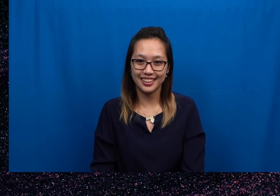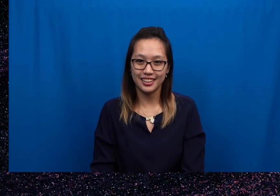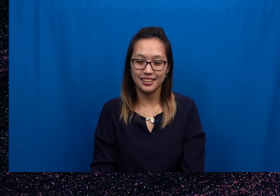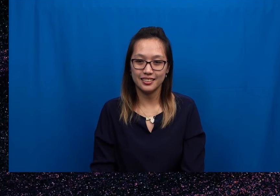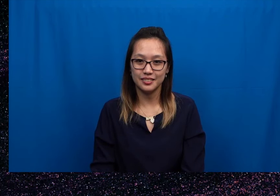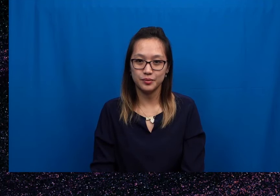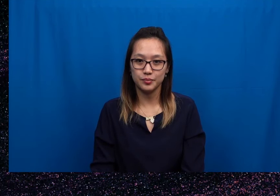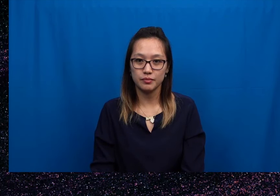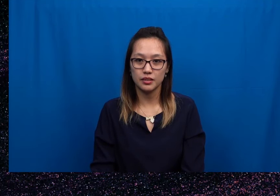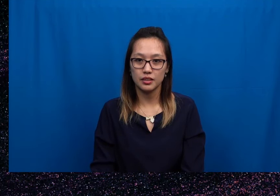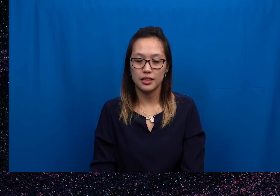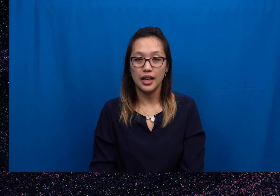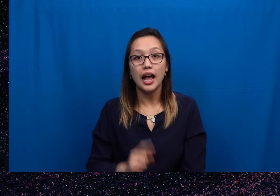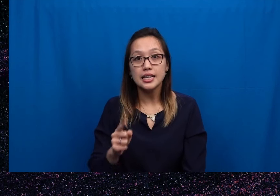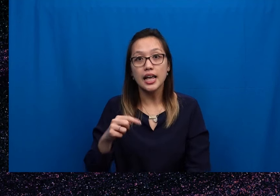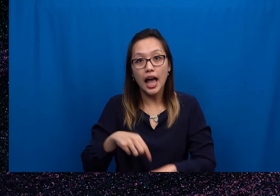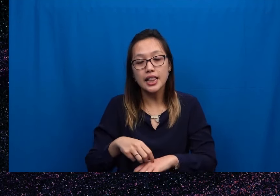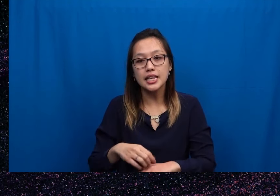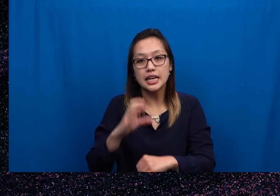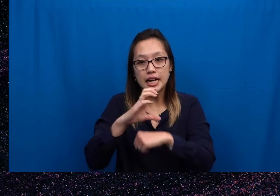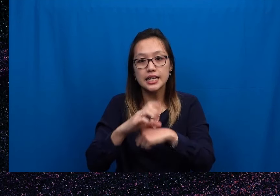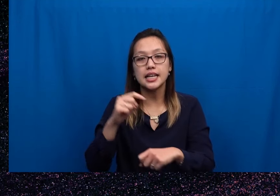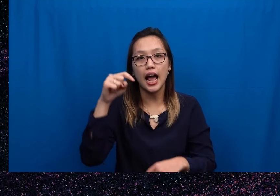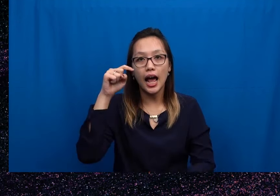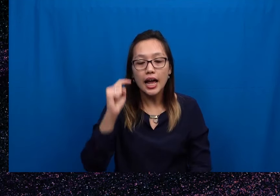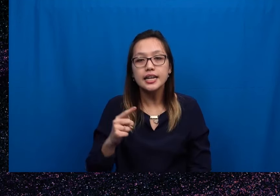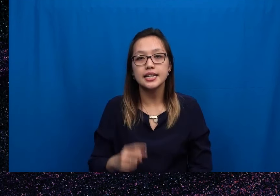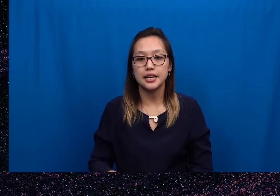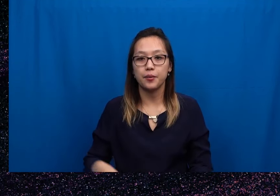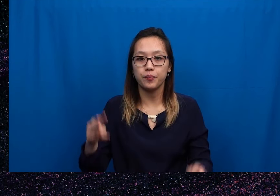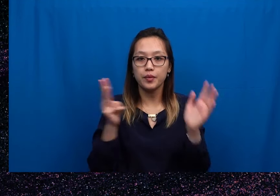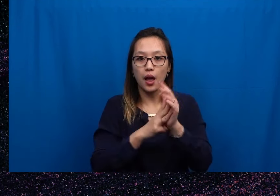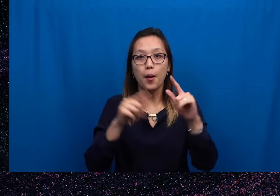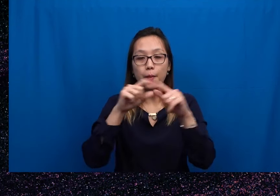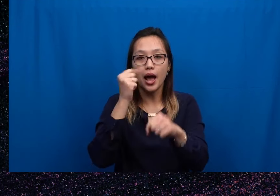Saya berada di satu gereja di Magelang.